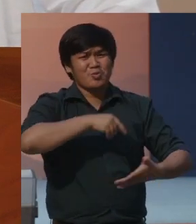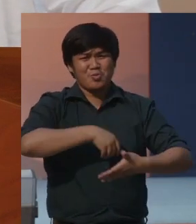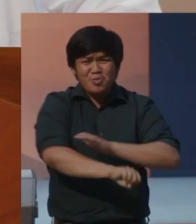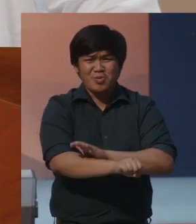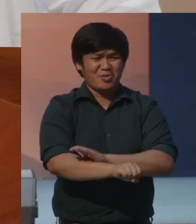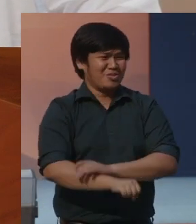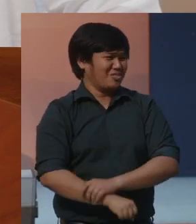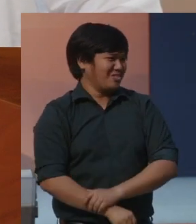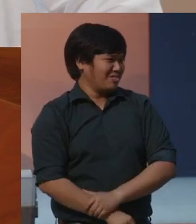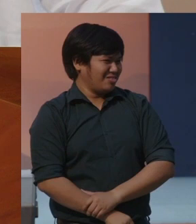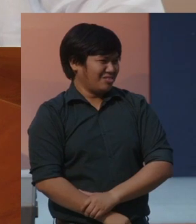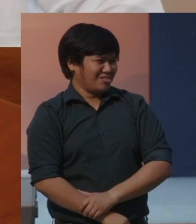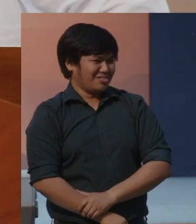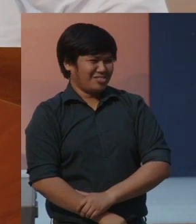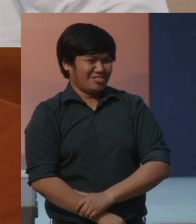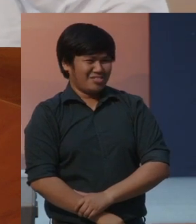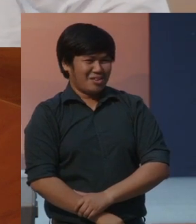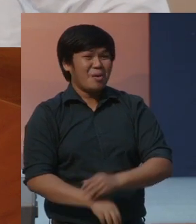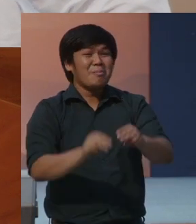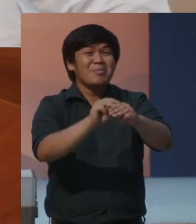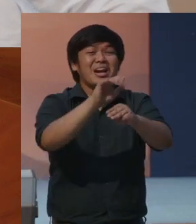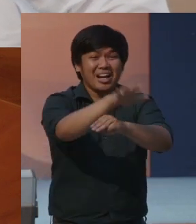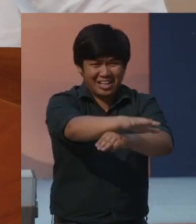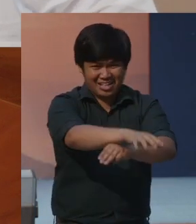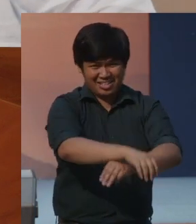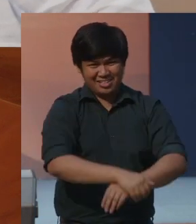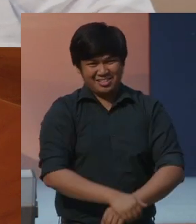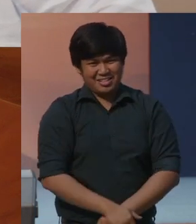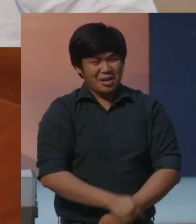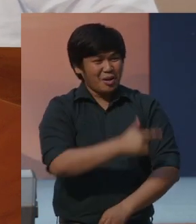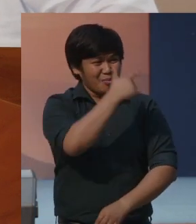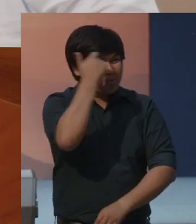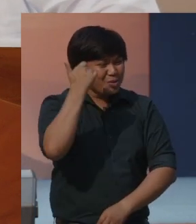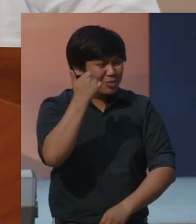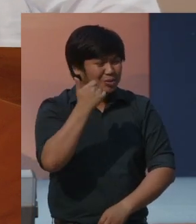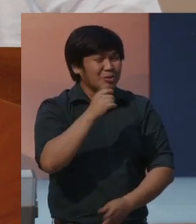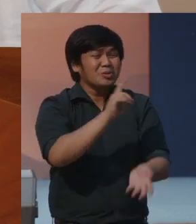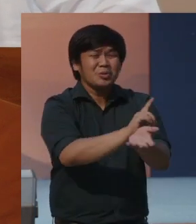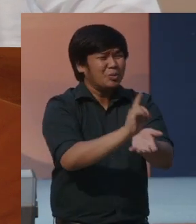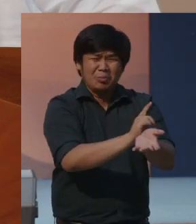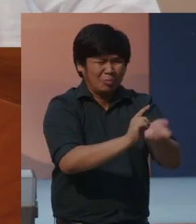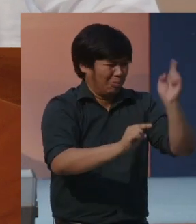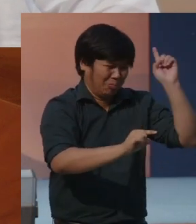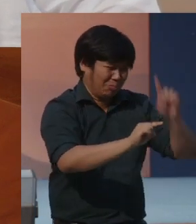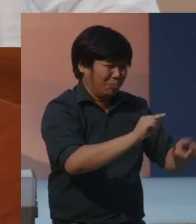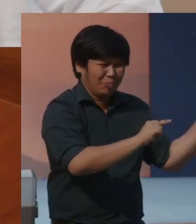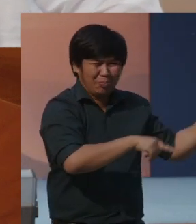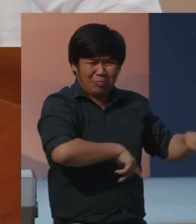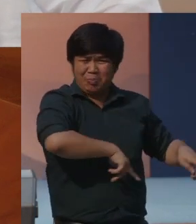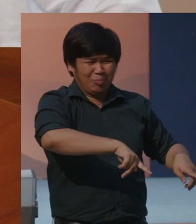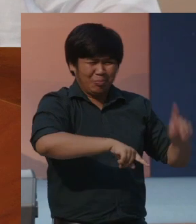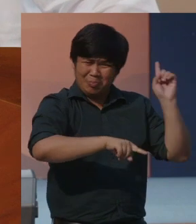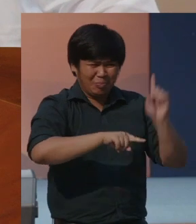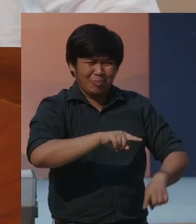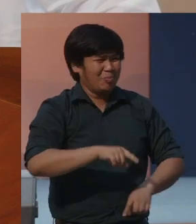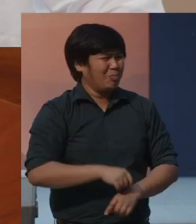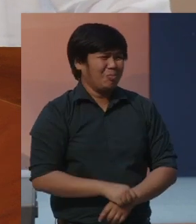Isa pong mirakulo. Sapagkat sabi ng mga doktor, hindi kayo pwede magkaanak.